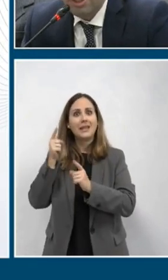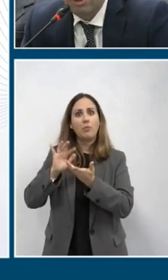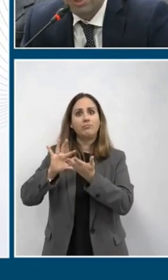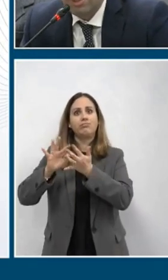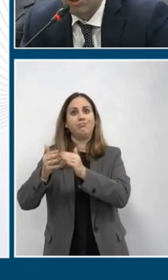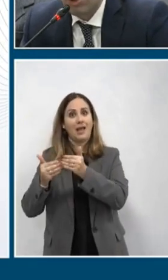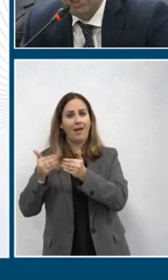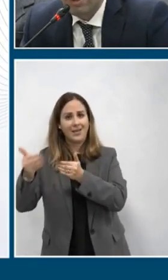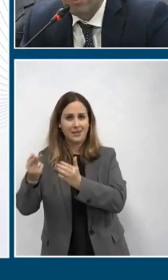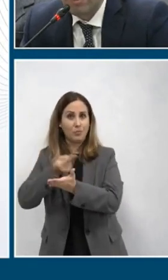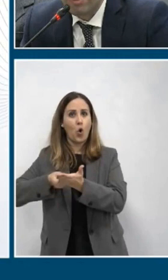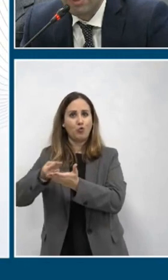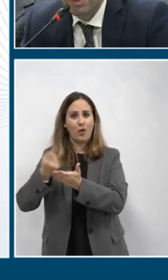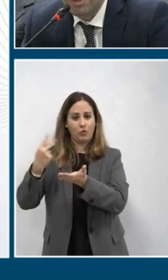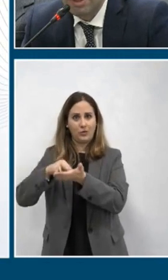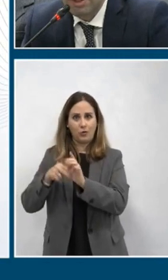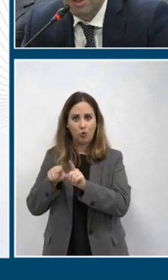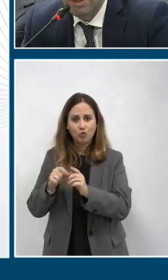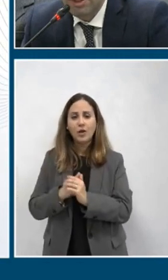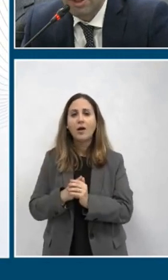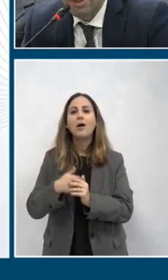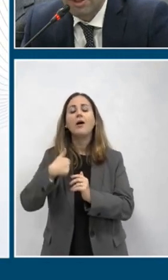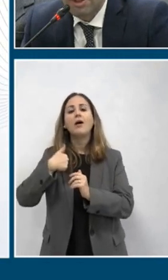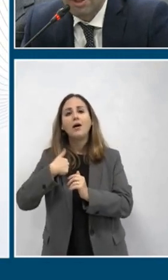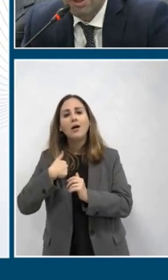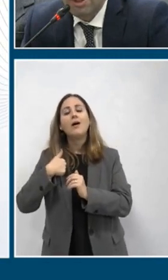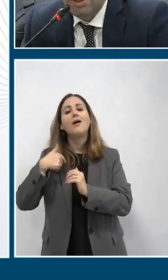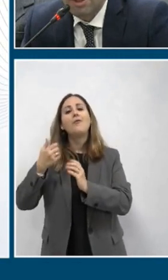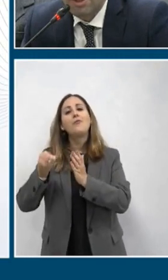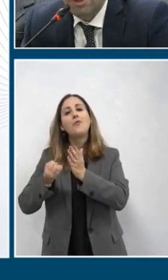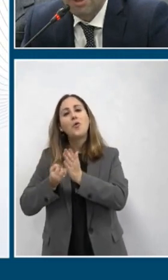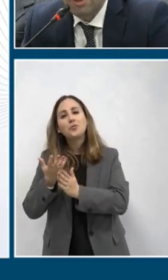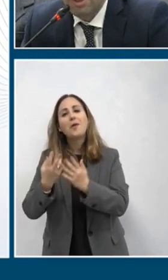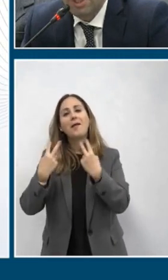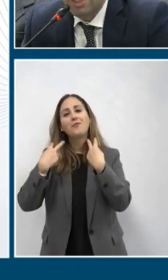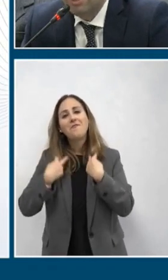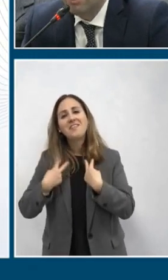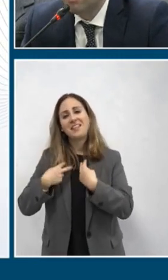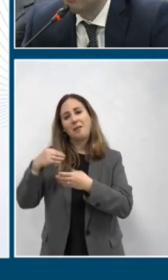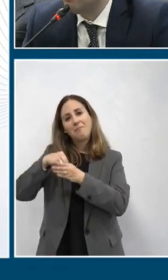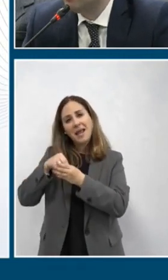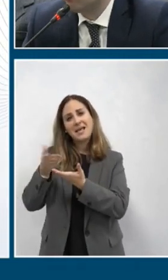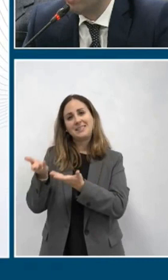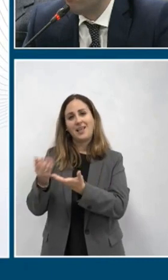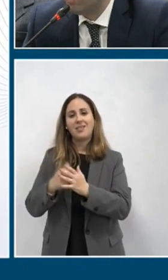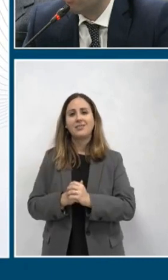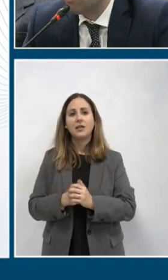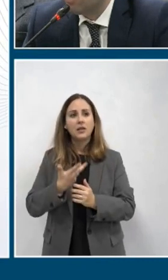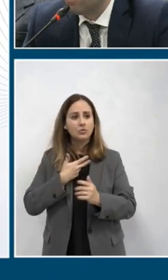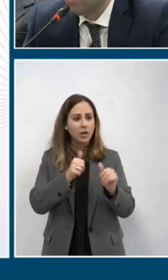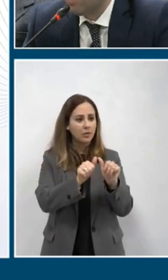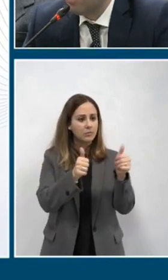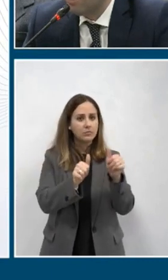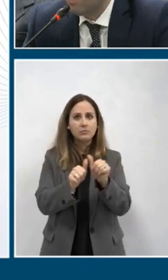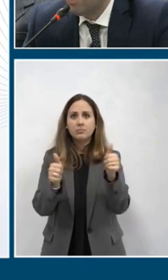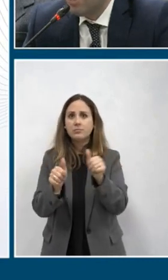di questa tecnologia sono fortunato di averti nella mia vita sentite come è